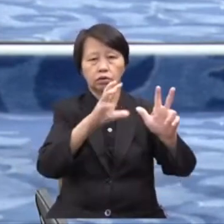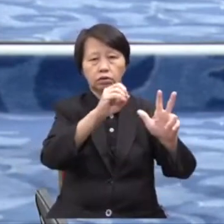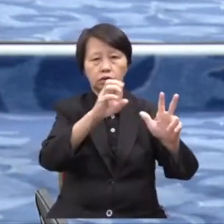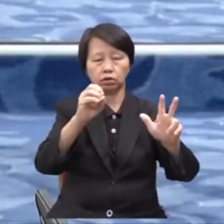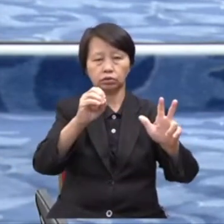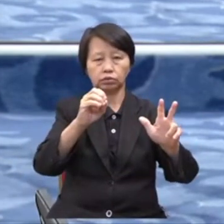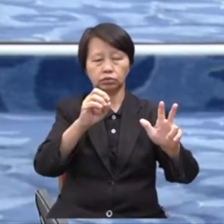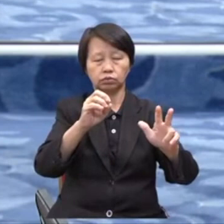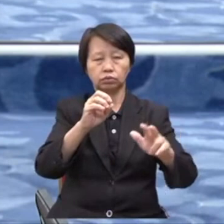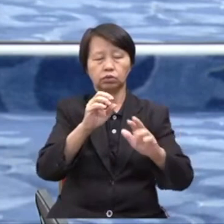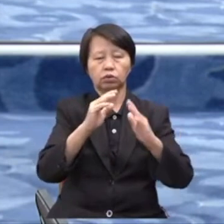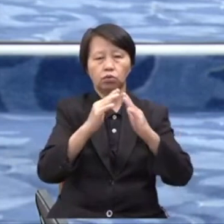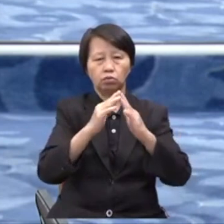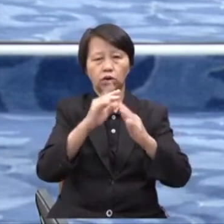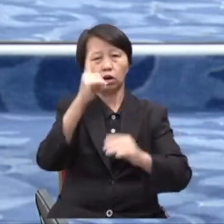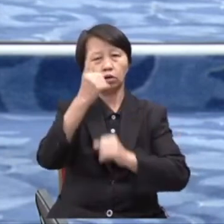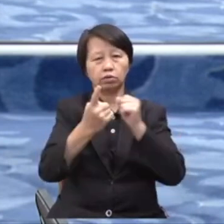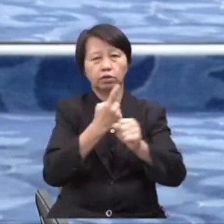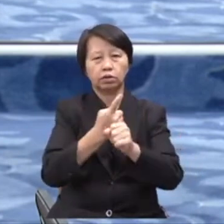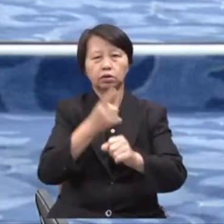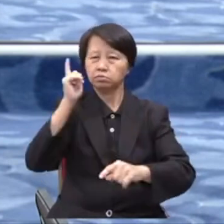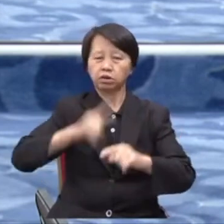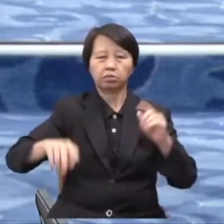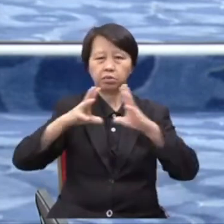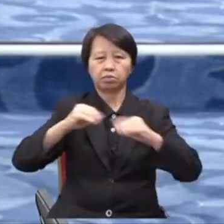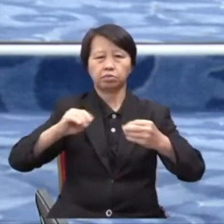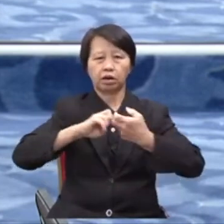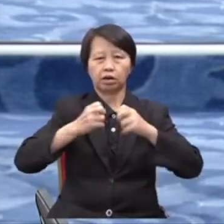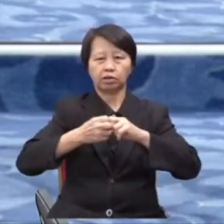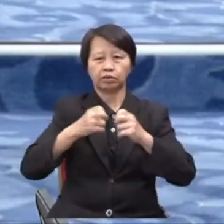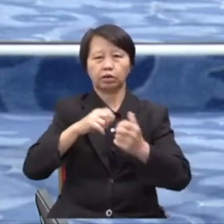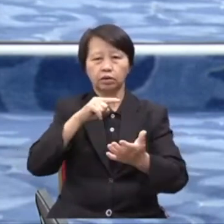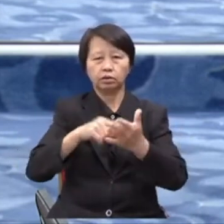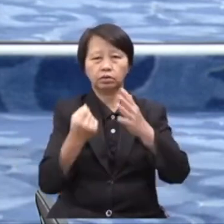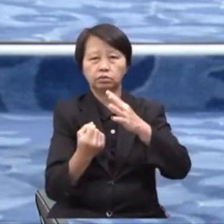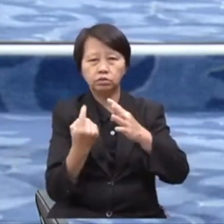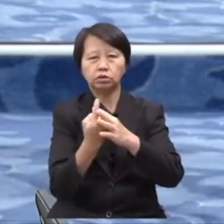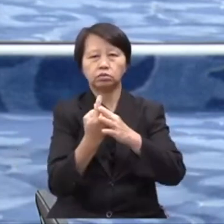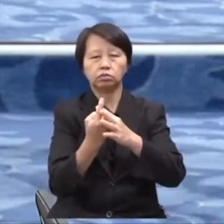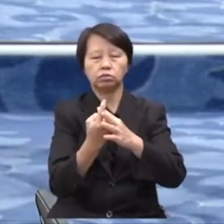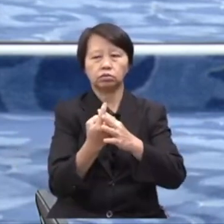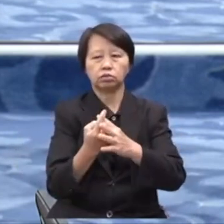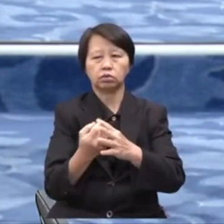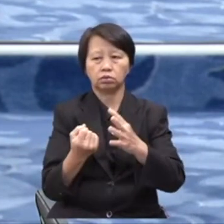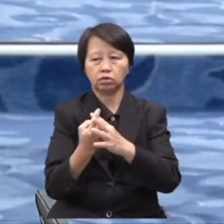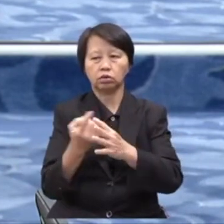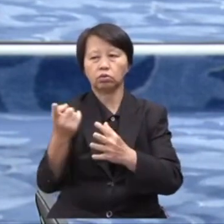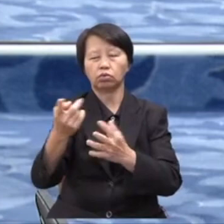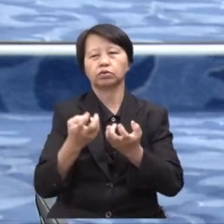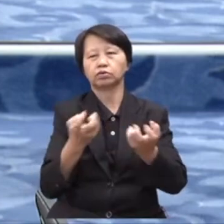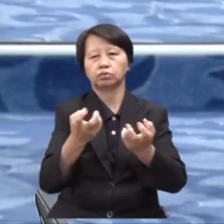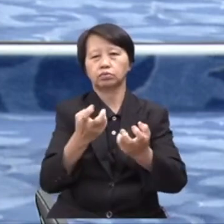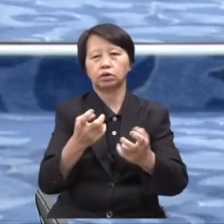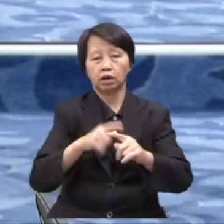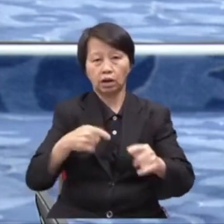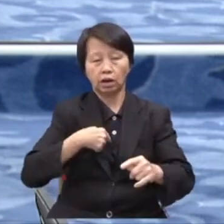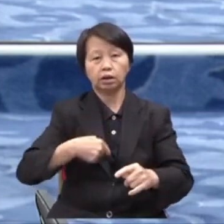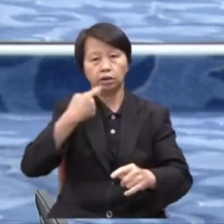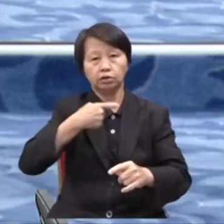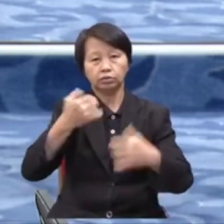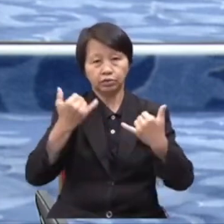Juni 1 tahun dia tidak akan menyelesaikan masalah ini yang timbul yang dipakai oleh bintang tapi